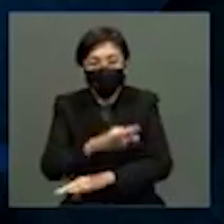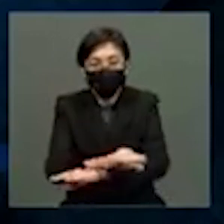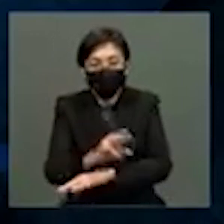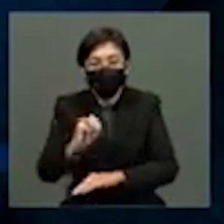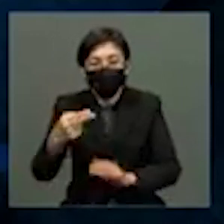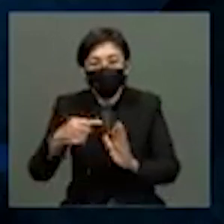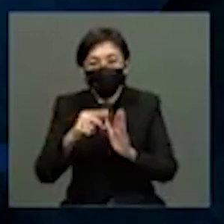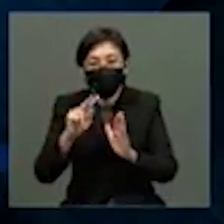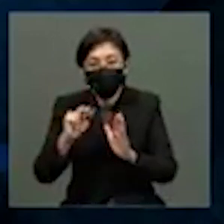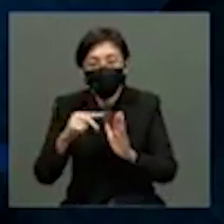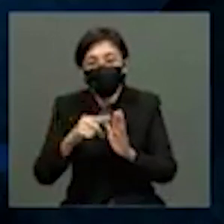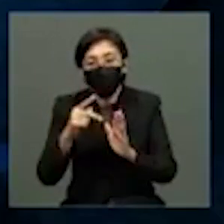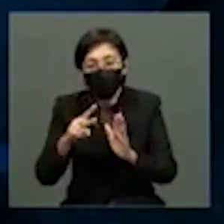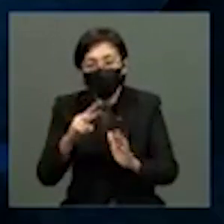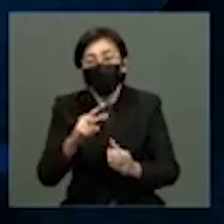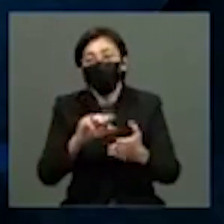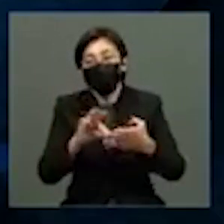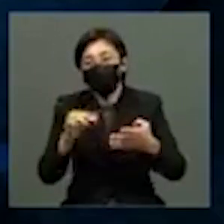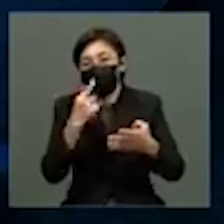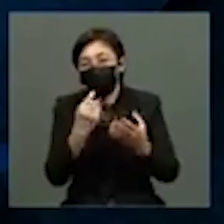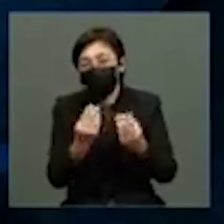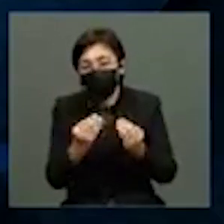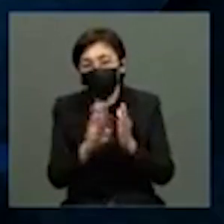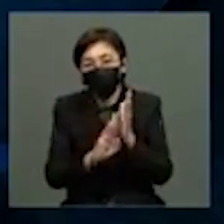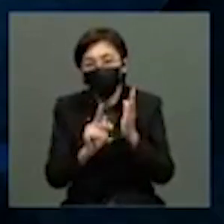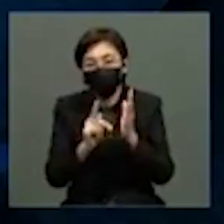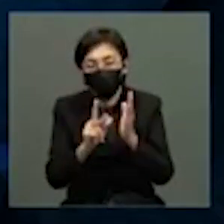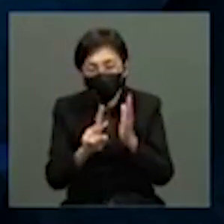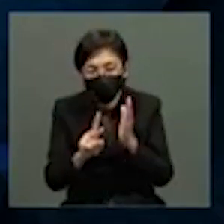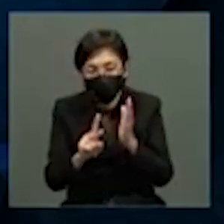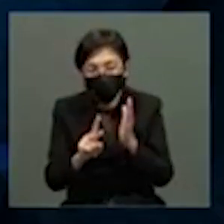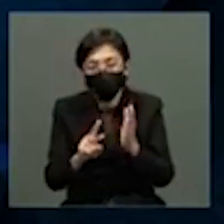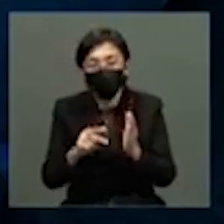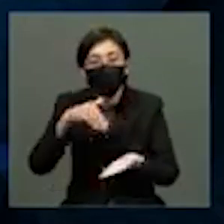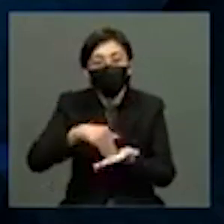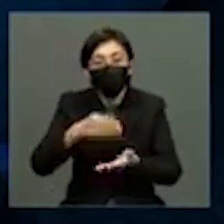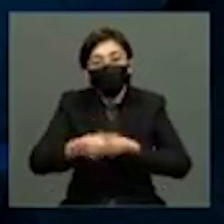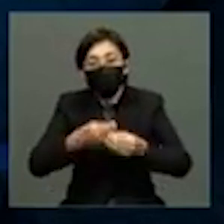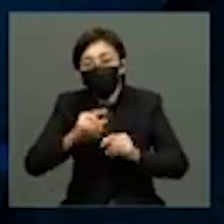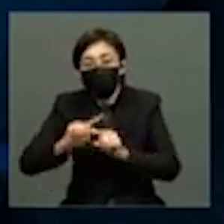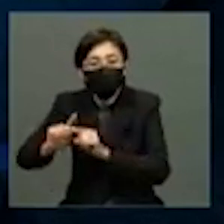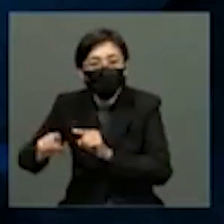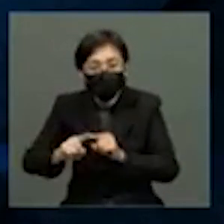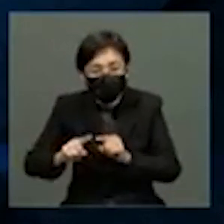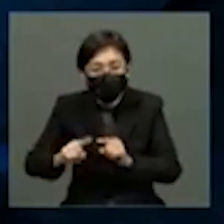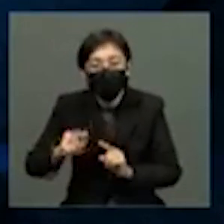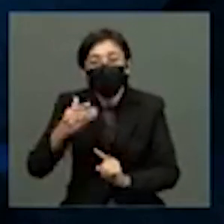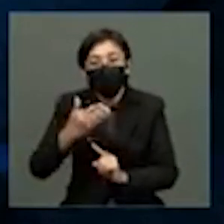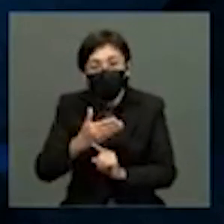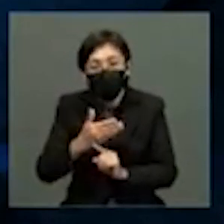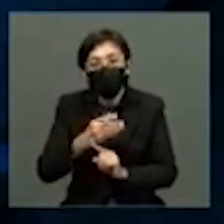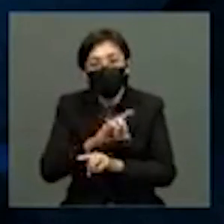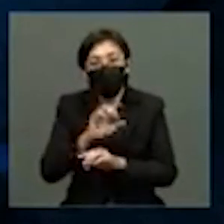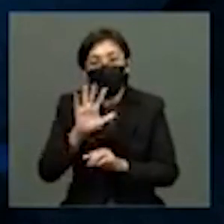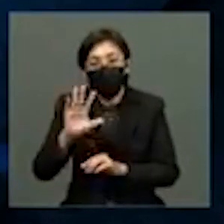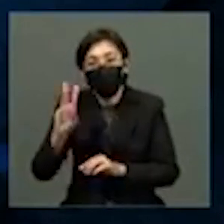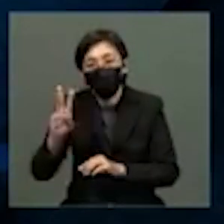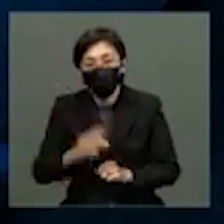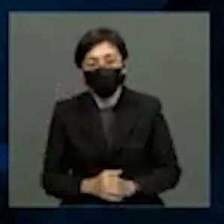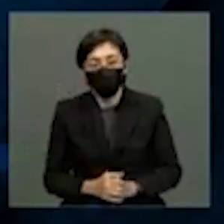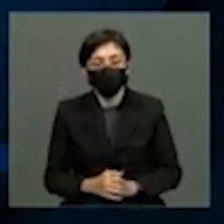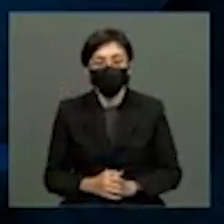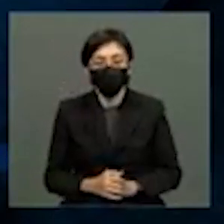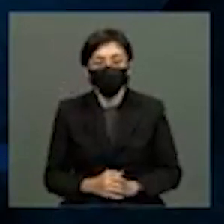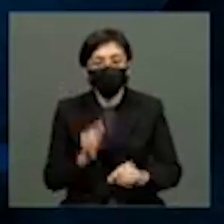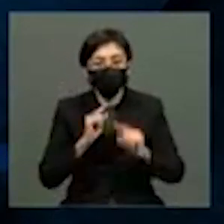าปากคลองตลาดแฟลตดินแดงพื้นที่บางแคห้างสรรพสินค้าชุมชนใกล้เคียงแล้วก็ซอยเพชรบุรี56นะครับที่ประชุมก็พูดคุย